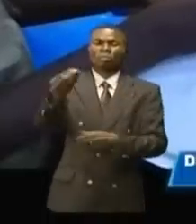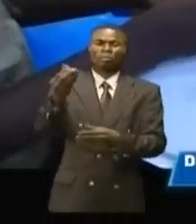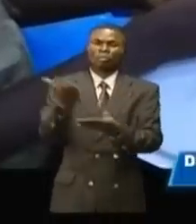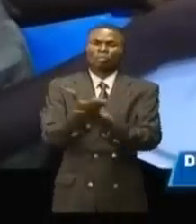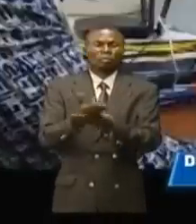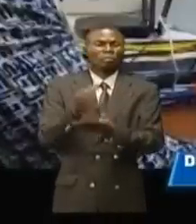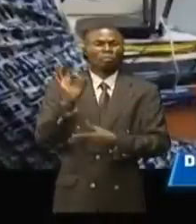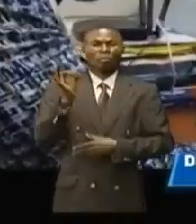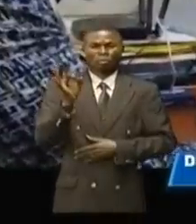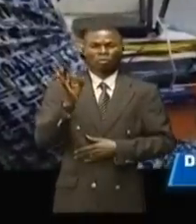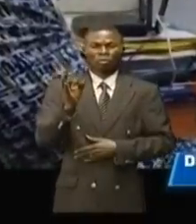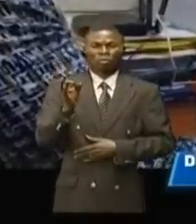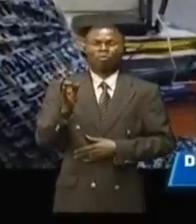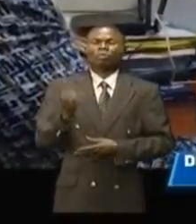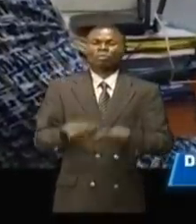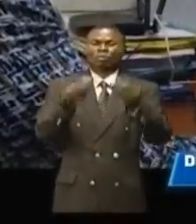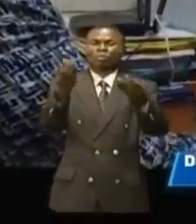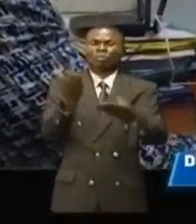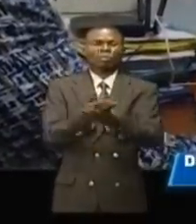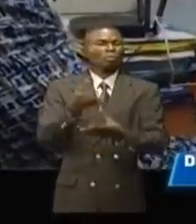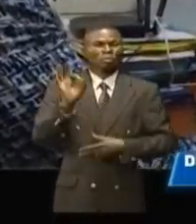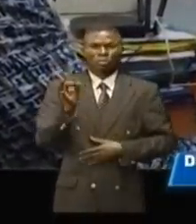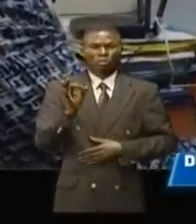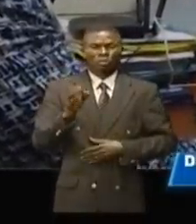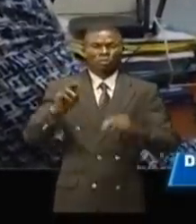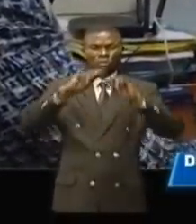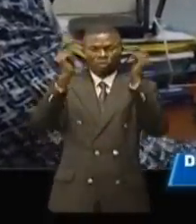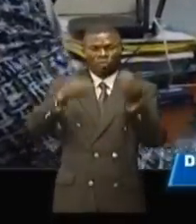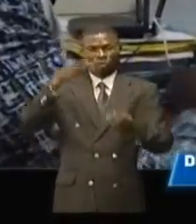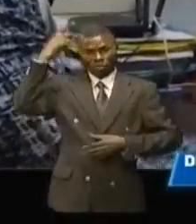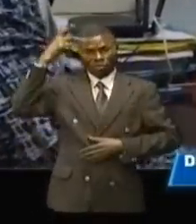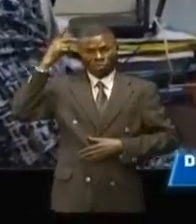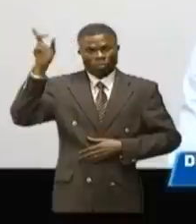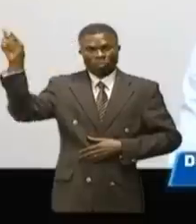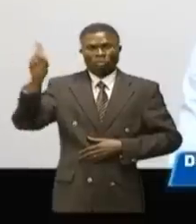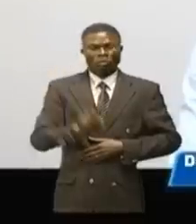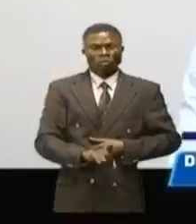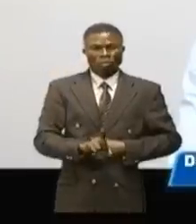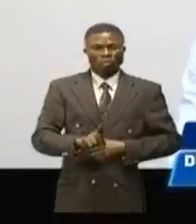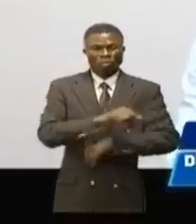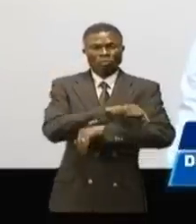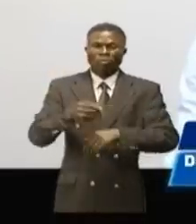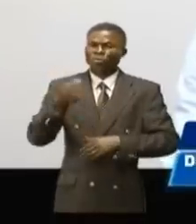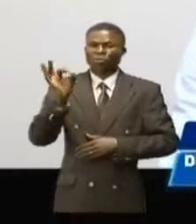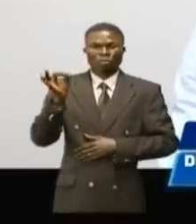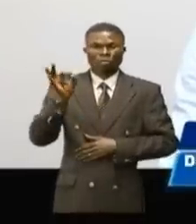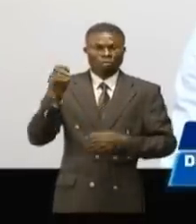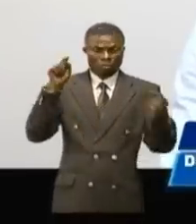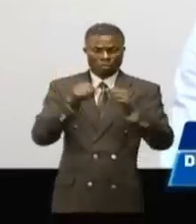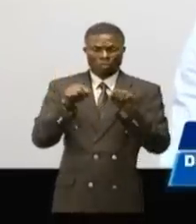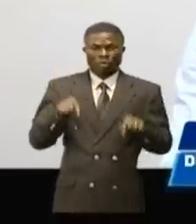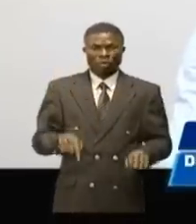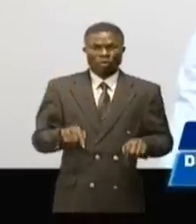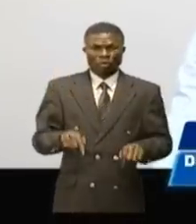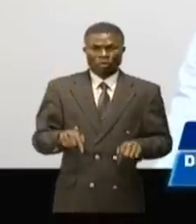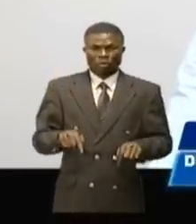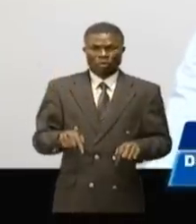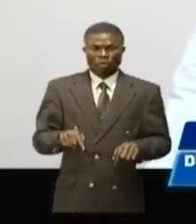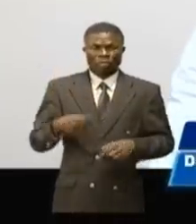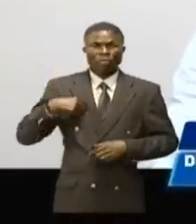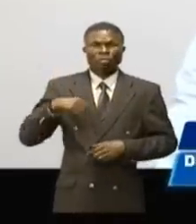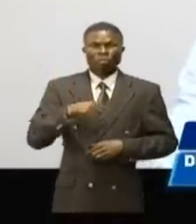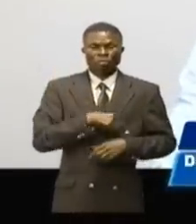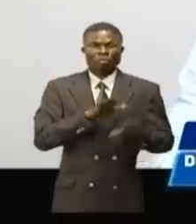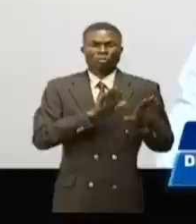et dépôts des dossiers des candidatures. Les partis politiques ne viennent pas. Jusqu'au jour d'aujourd'hui, je crois que nous sommes